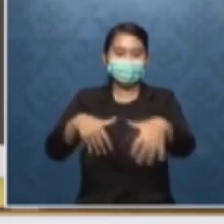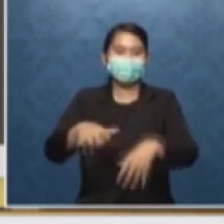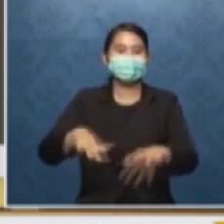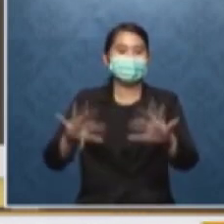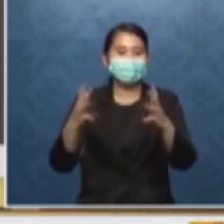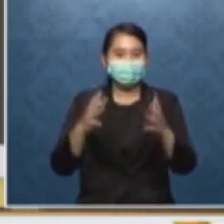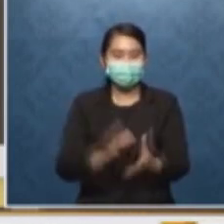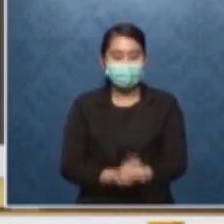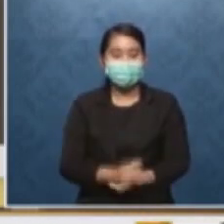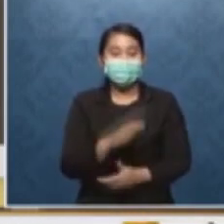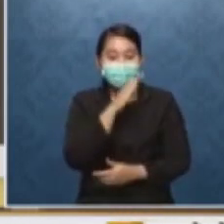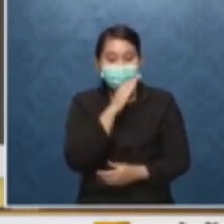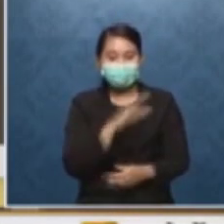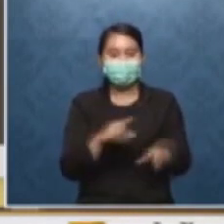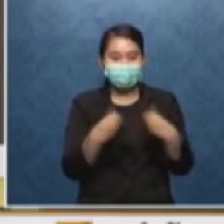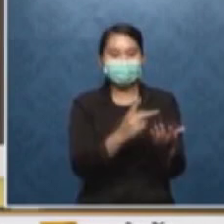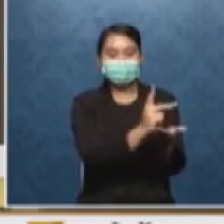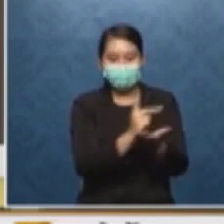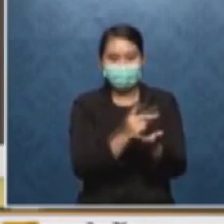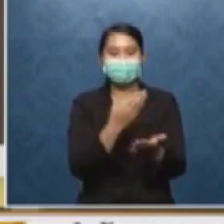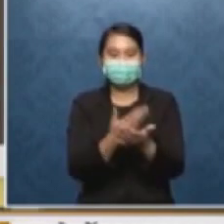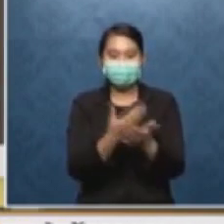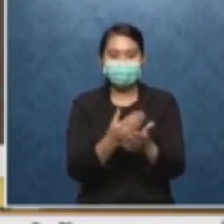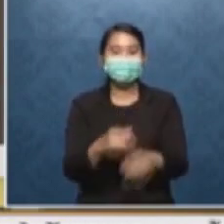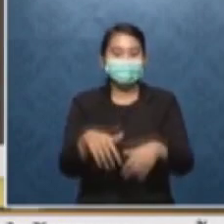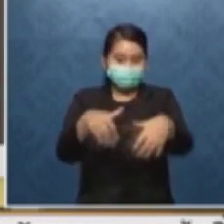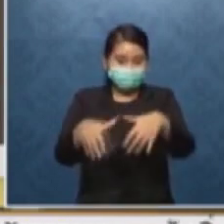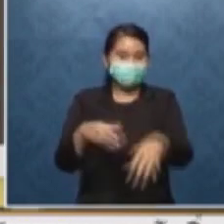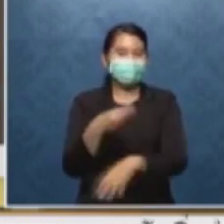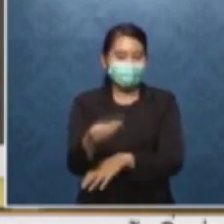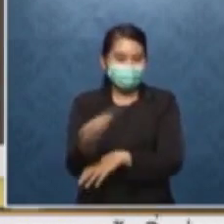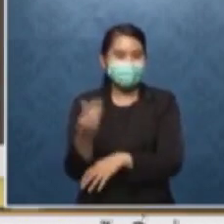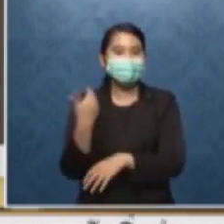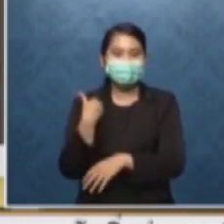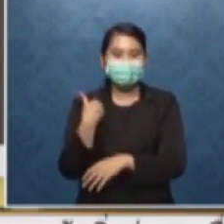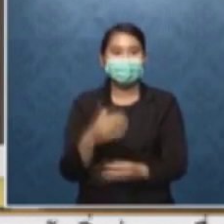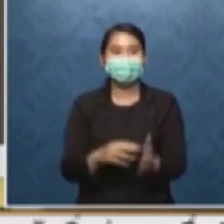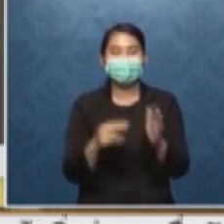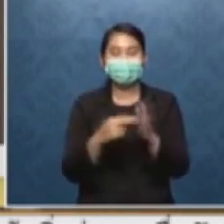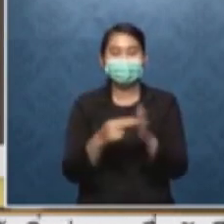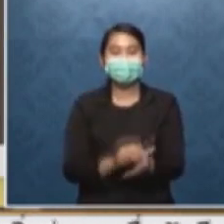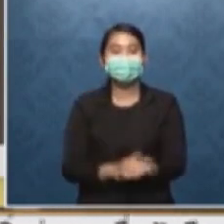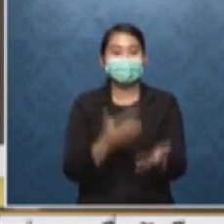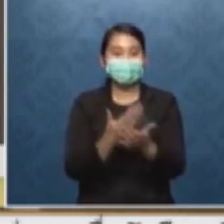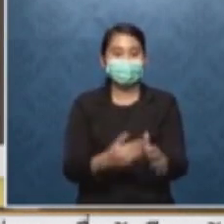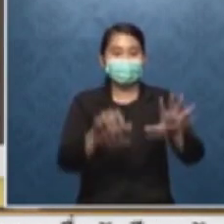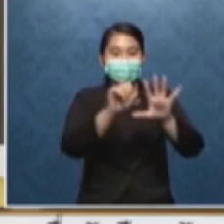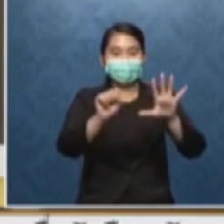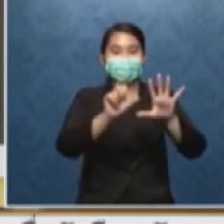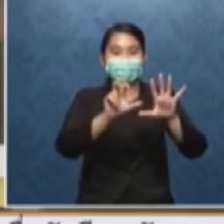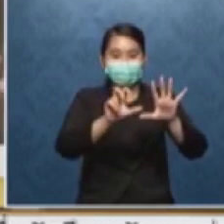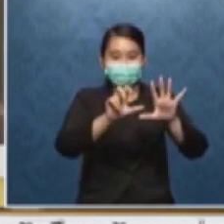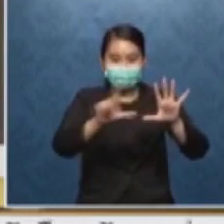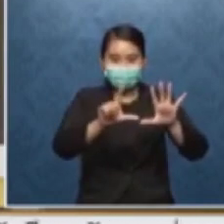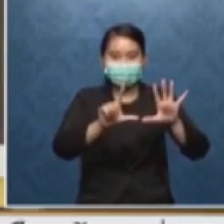ถ้าให้เราคู่พี่น้องประชาชนทุกคนจะได้เงินแต่สุดท้าย 500ล้านช่วยเหลือพี่น้องประชาชน 3